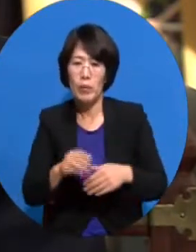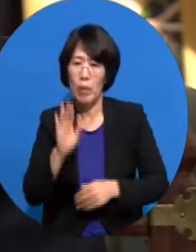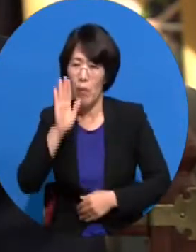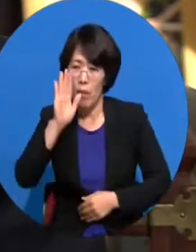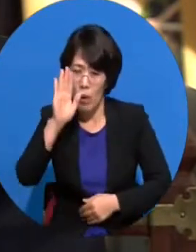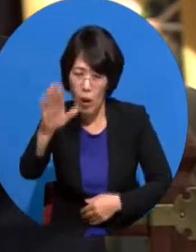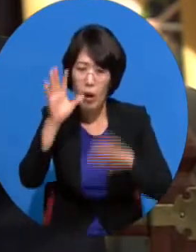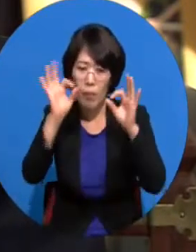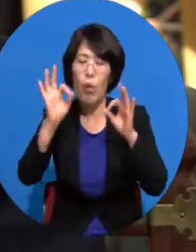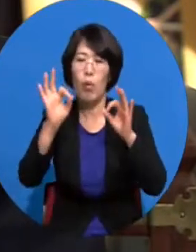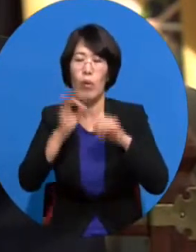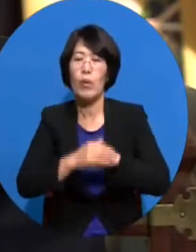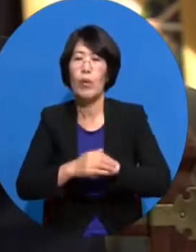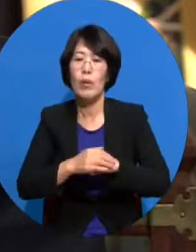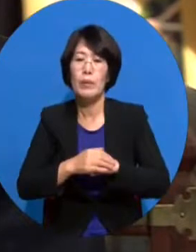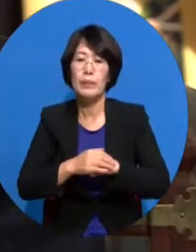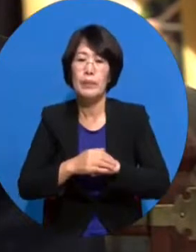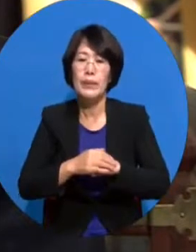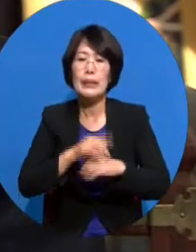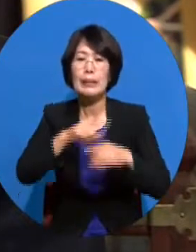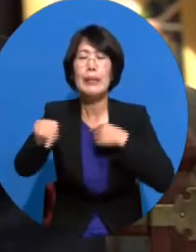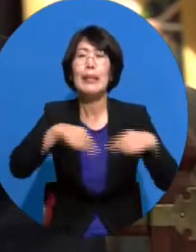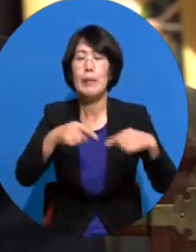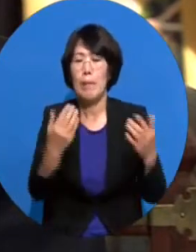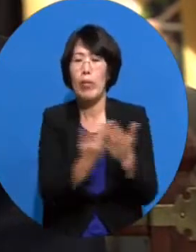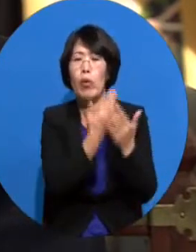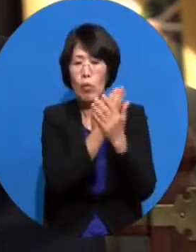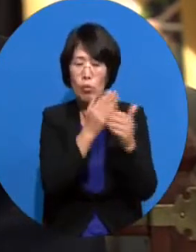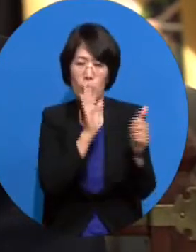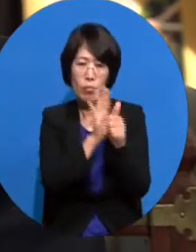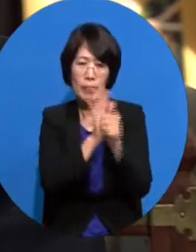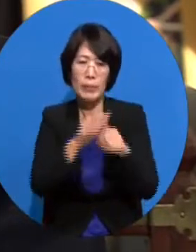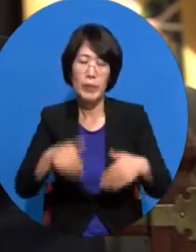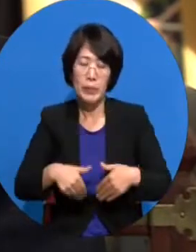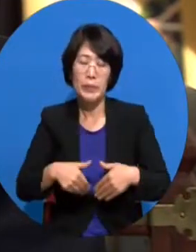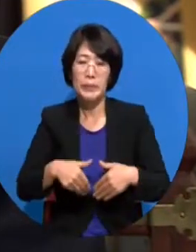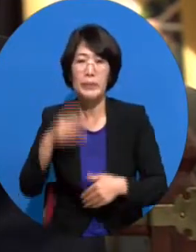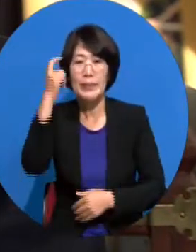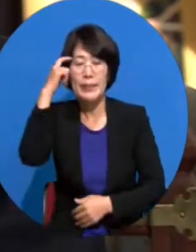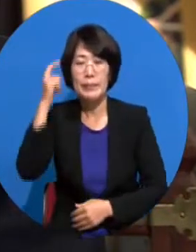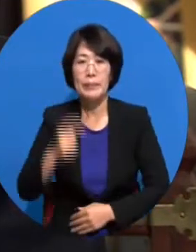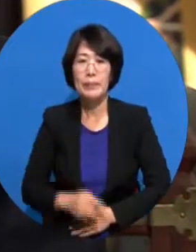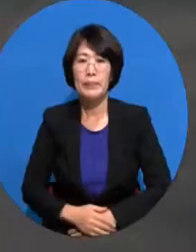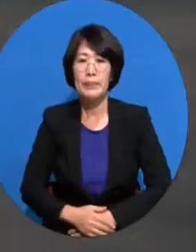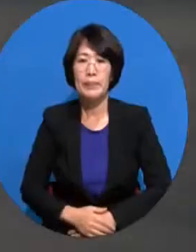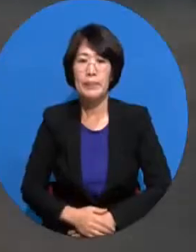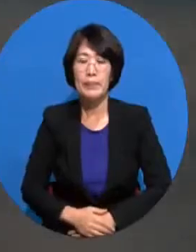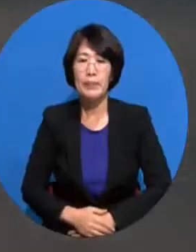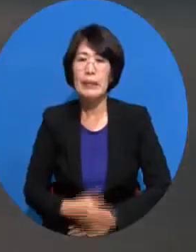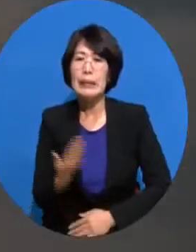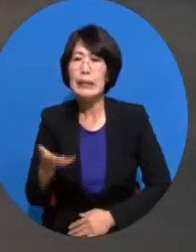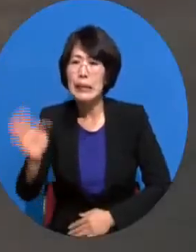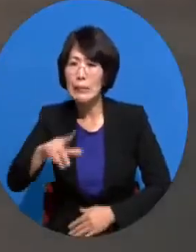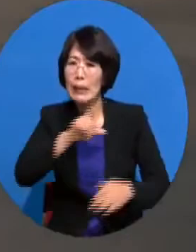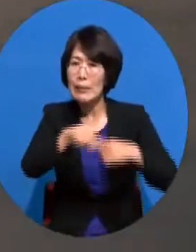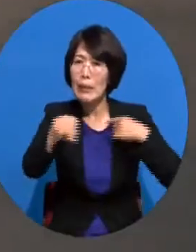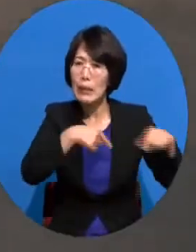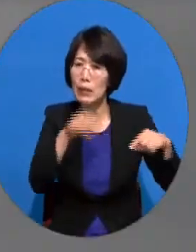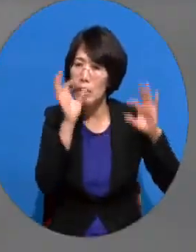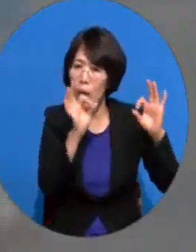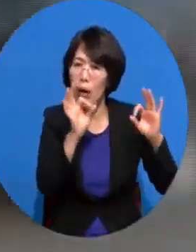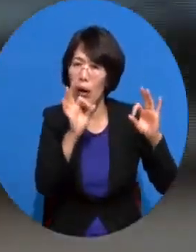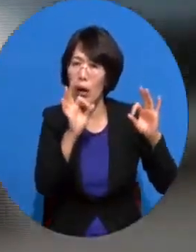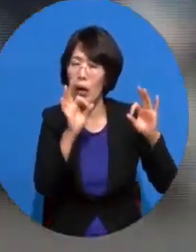안으로 암묵으로 말하자면 지방자치가 발전되도록 도와줘야 한다고 생각합니다. 네. 하지만 지방자치는